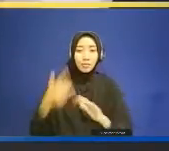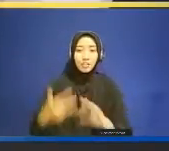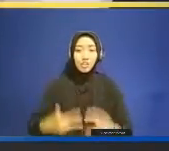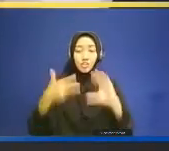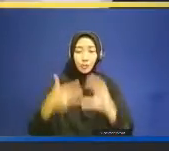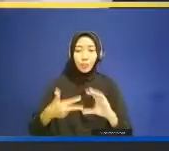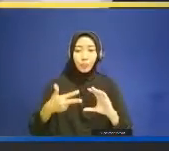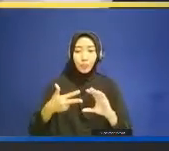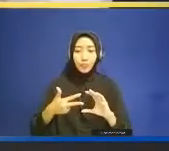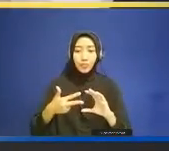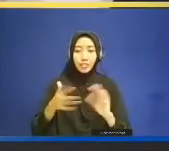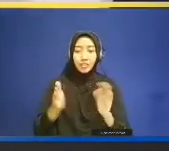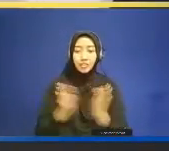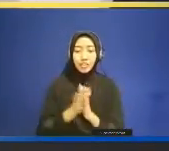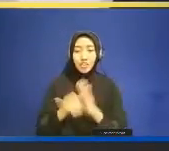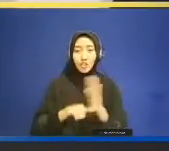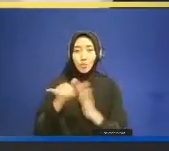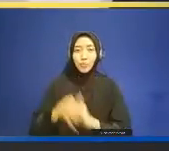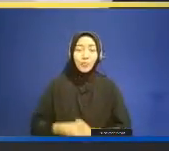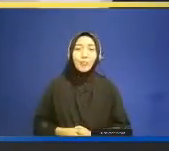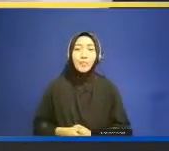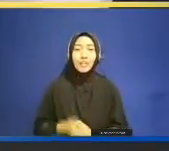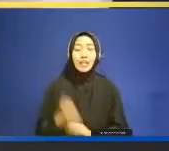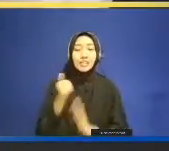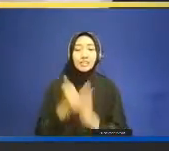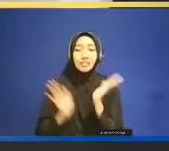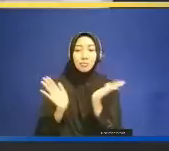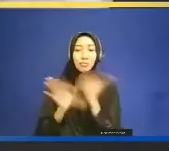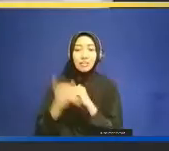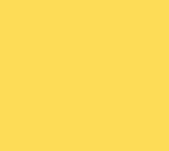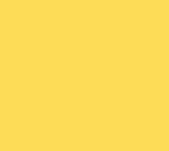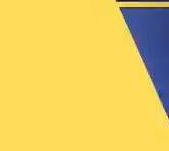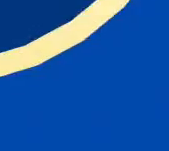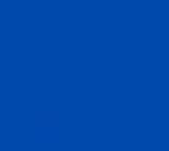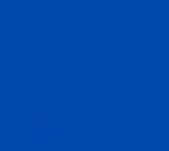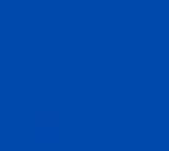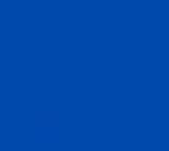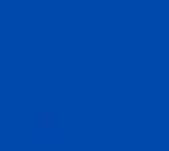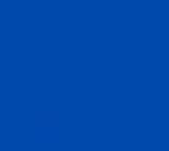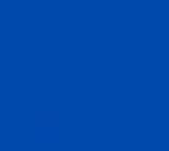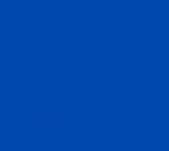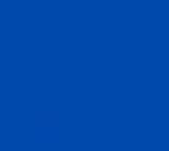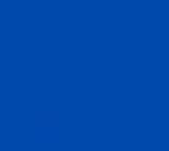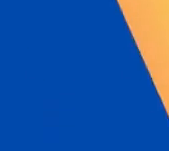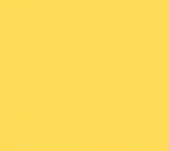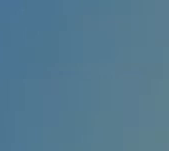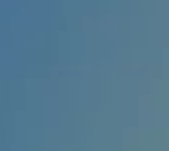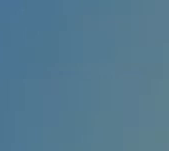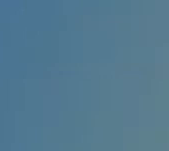dan juga di YouTube acara saya kembalikan ke indah-indah the screen is Jobs